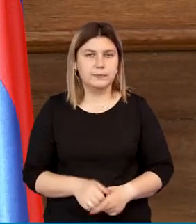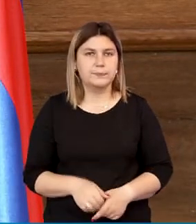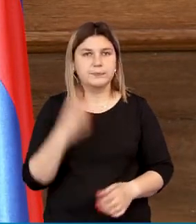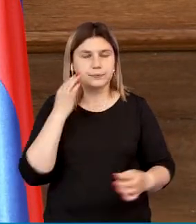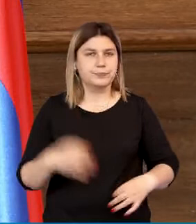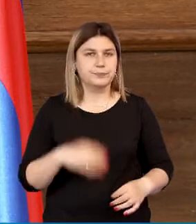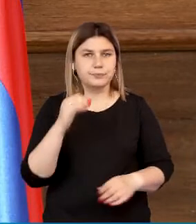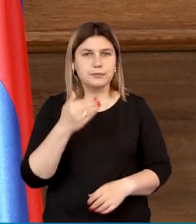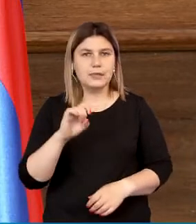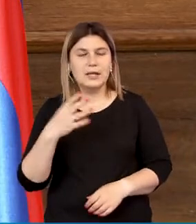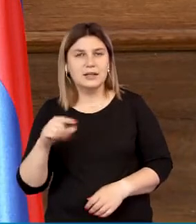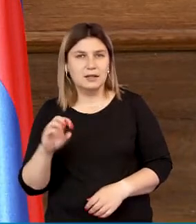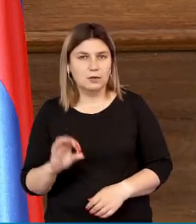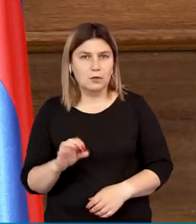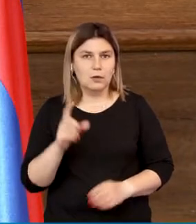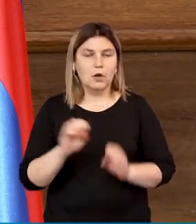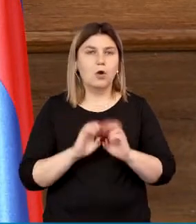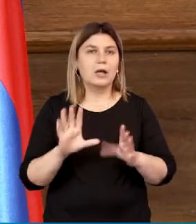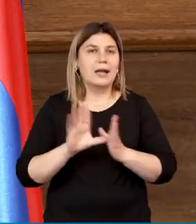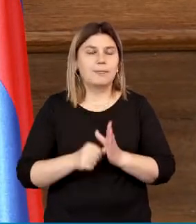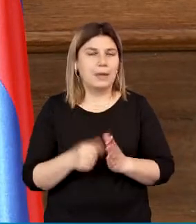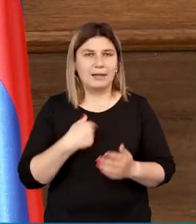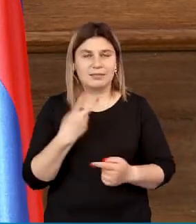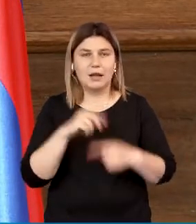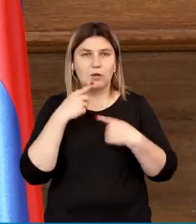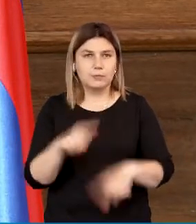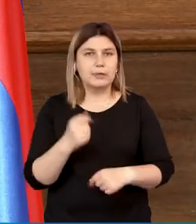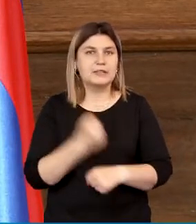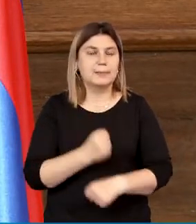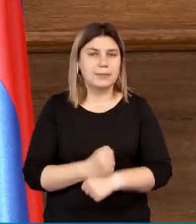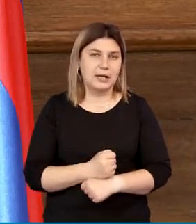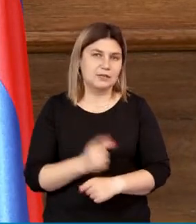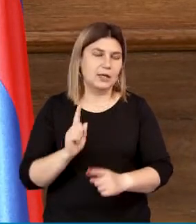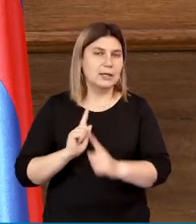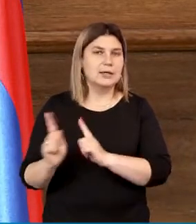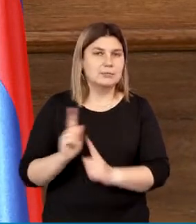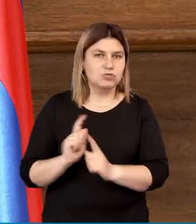Magdaleno, oczywiście jako miasto nie odpowiadamy za pracę przychodni,